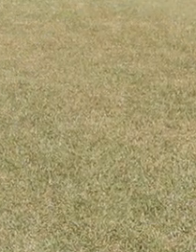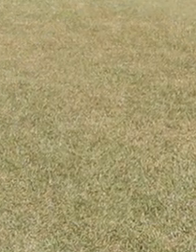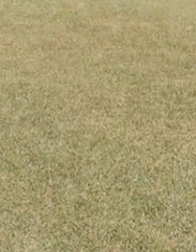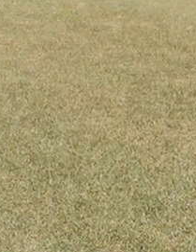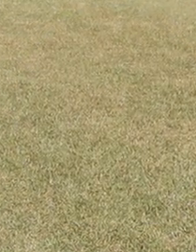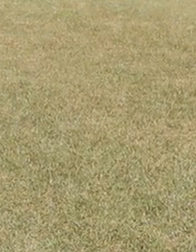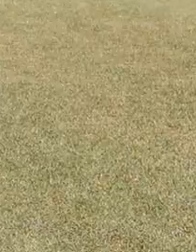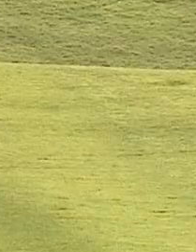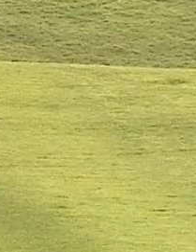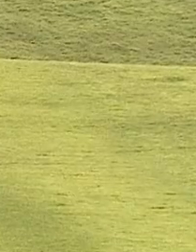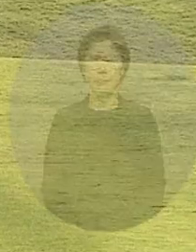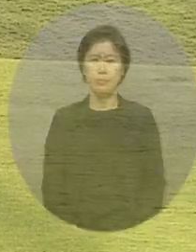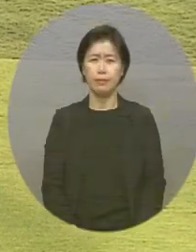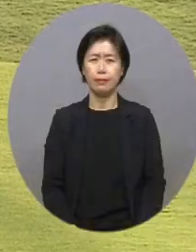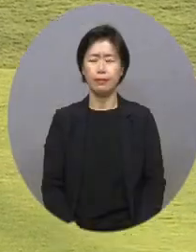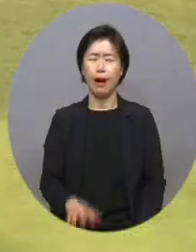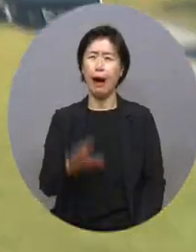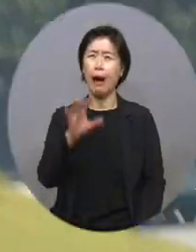안 돼!